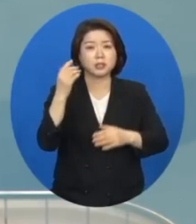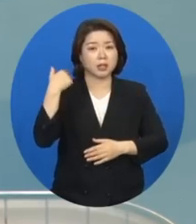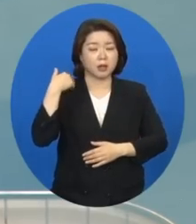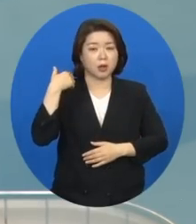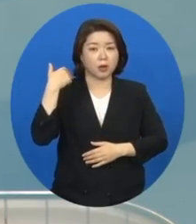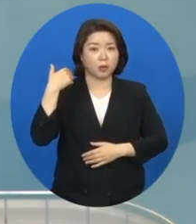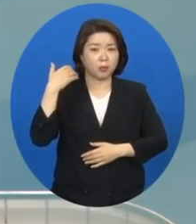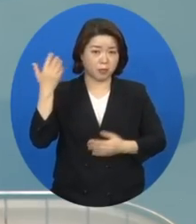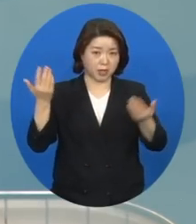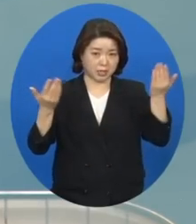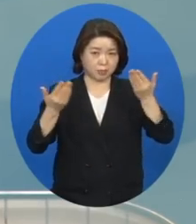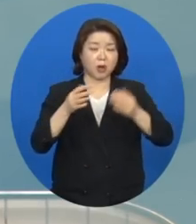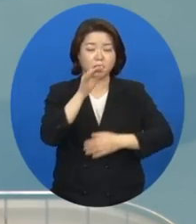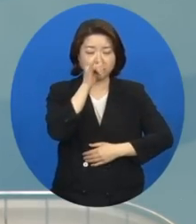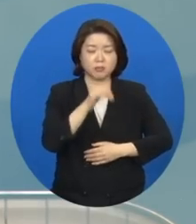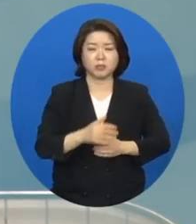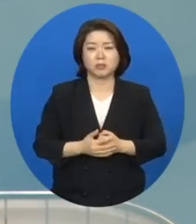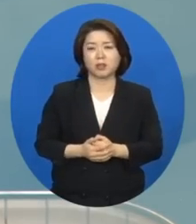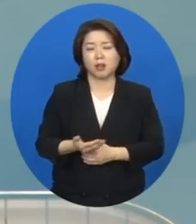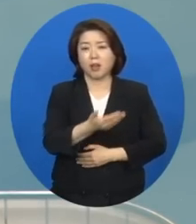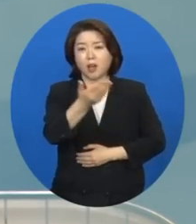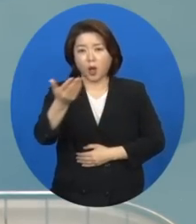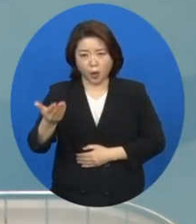목회했습니다. 사랑하는 성도 여러분,